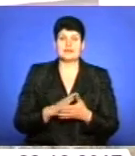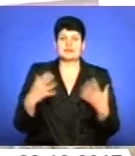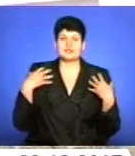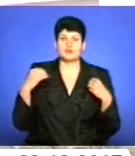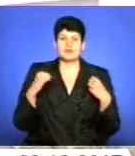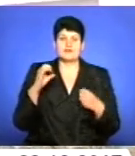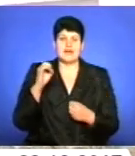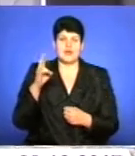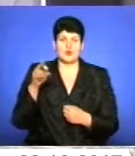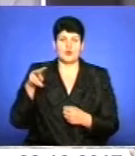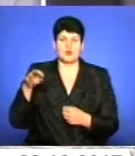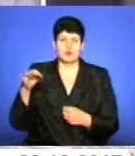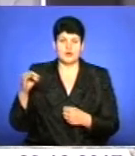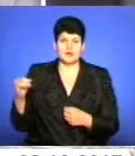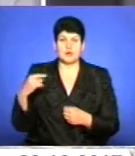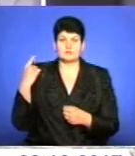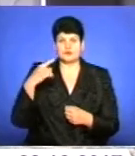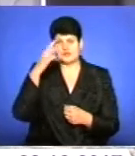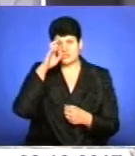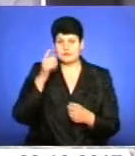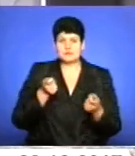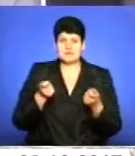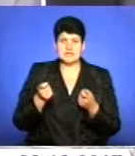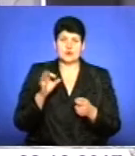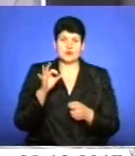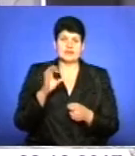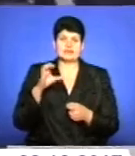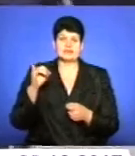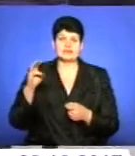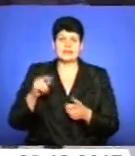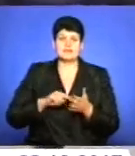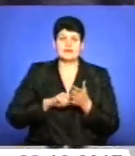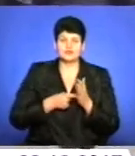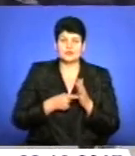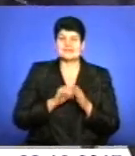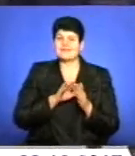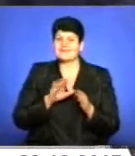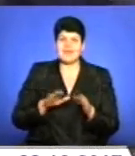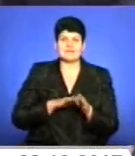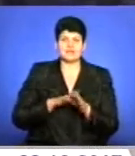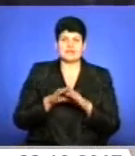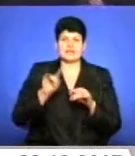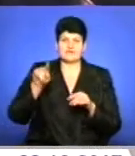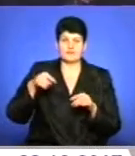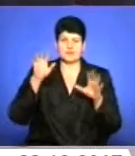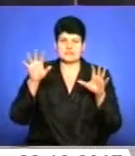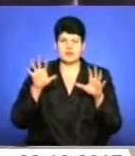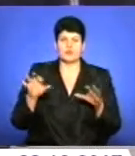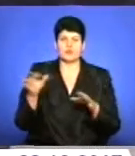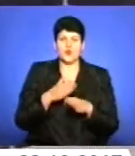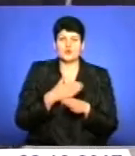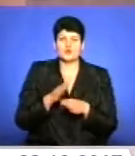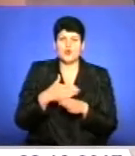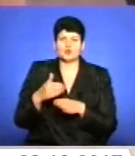екології та природних ресурсів обласної державної адміністрації Орест Сінгалевич наголошує, за невиконання вимог закону про сортування